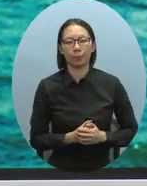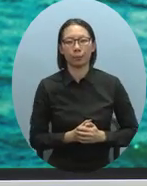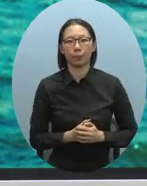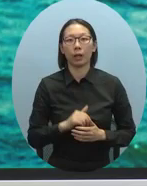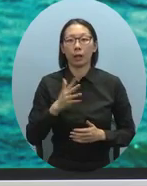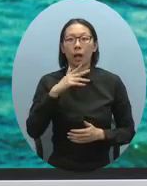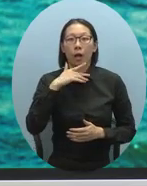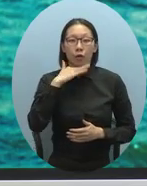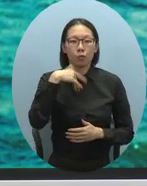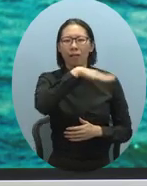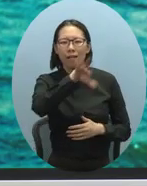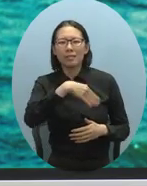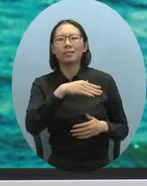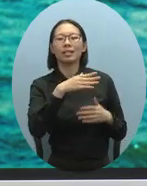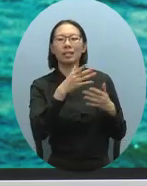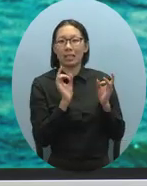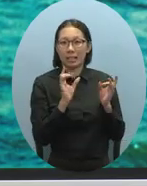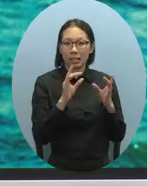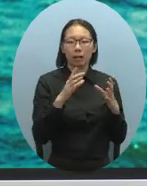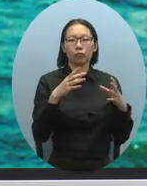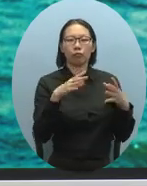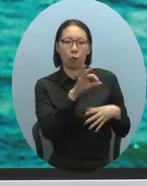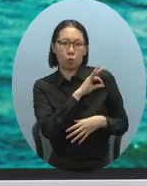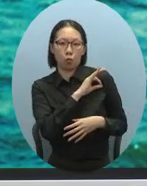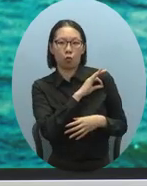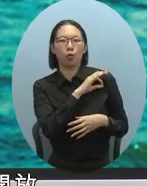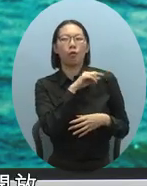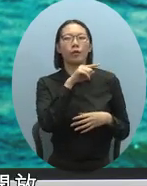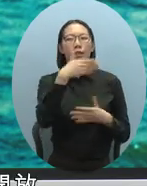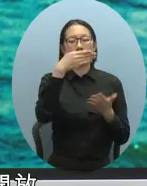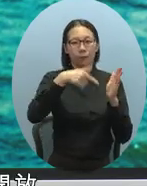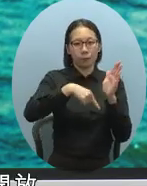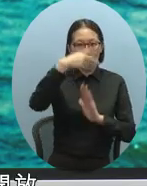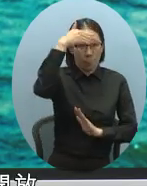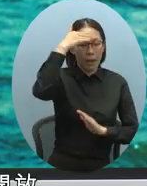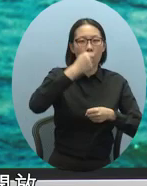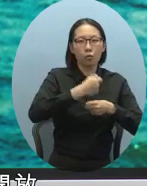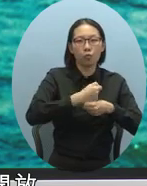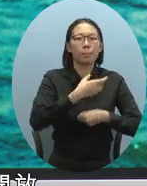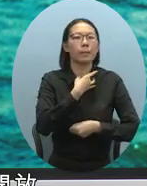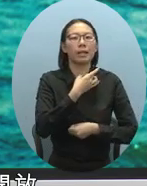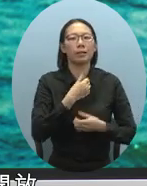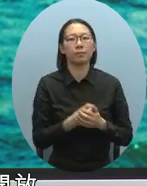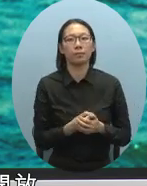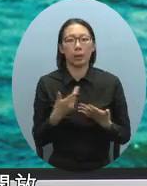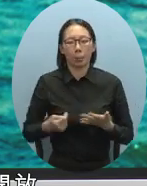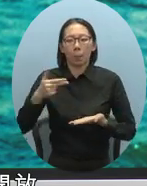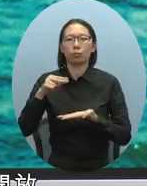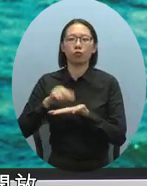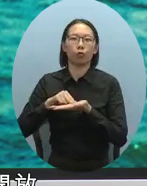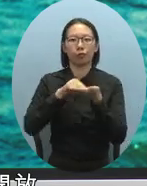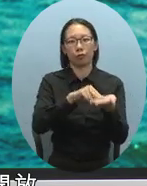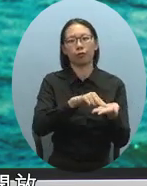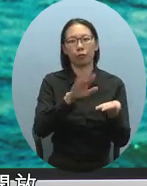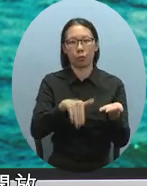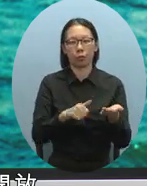他们未做这个的防止感染的工作呢，我们会是马上是发信要求他们